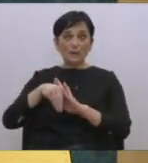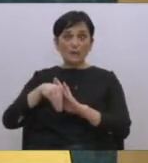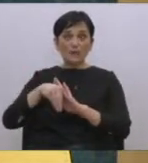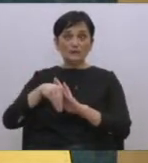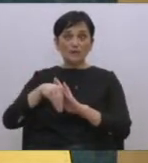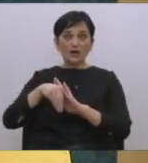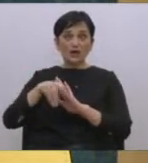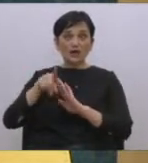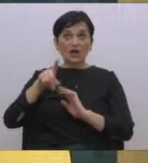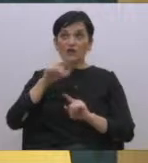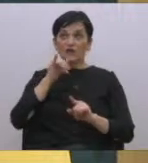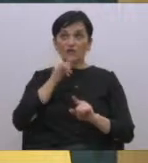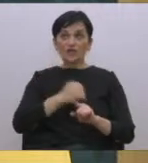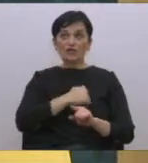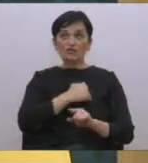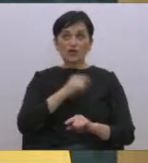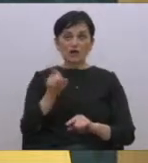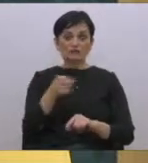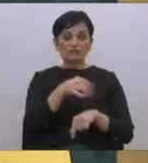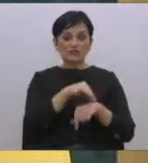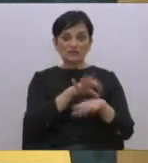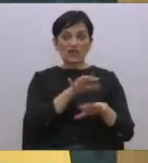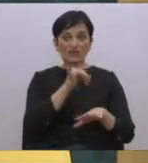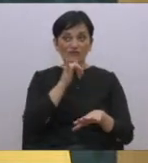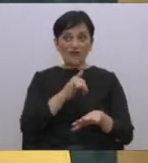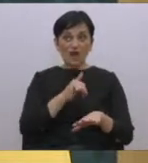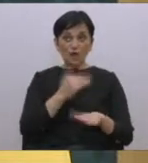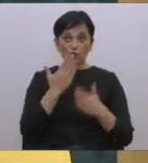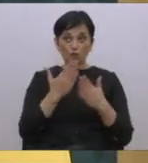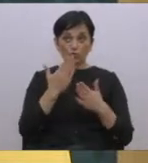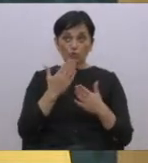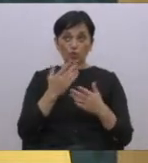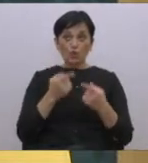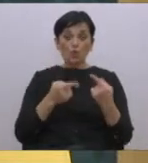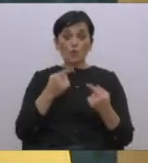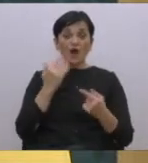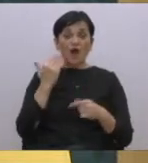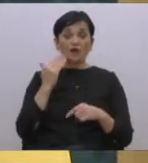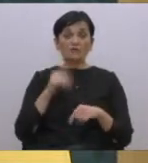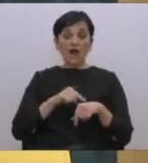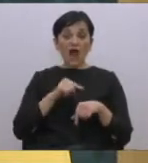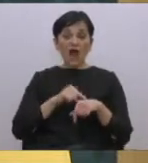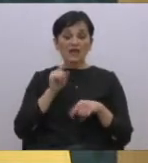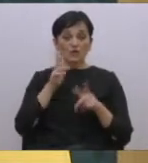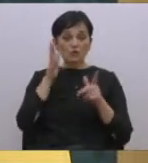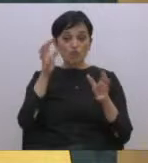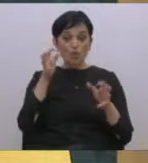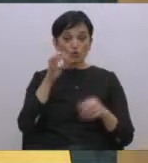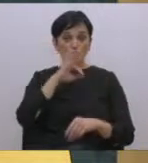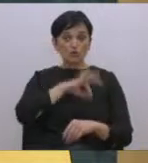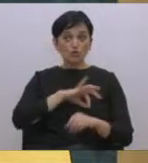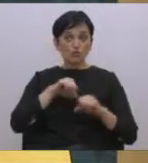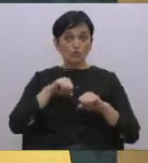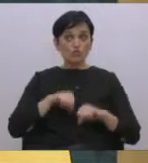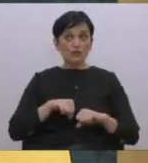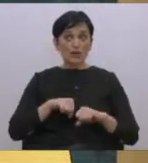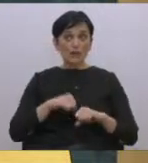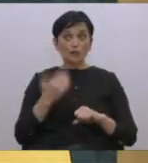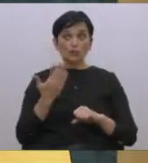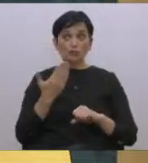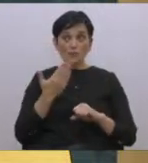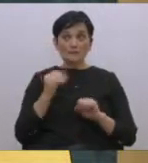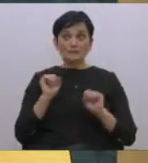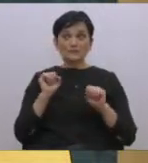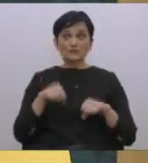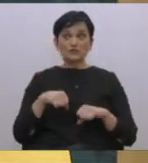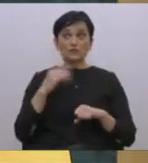რა თქმა უნდა, ვერ მოხდება ჯარში წაყვანა. სხვა შემთხვევებში ეს პირისპირდება არაკეთილ სინიციერად ბოროტად გამოყენების უფლებას, რომელიც